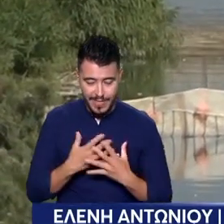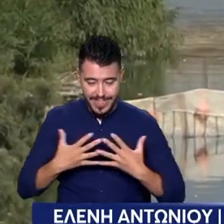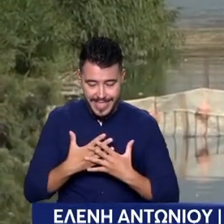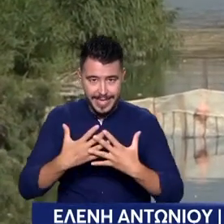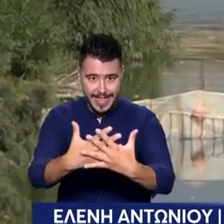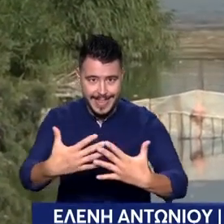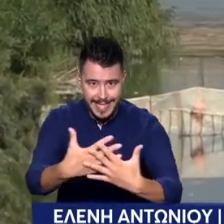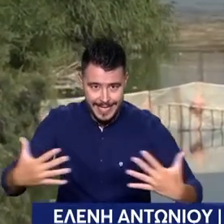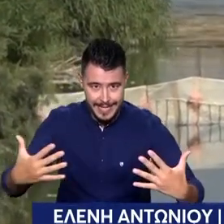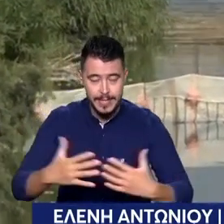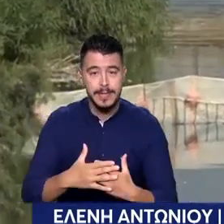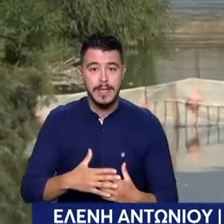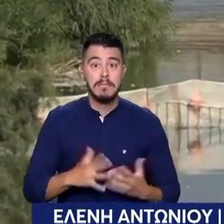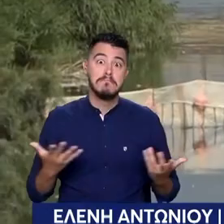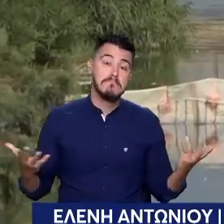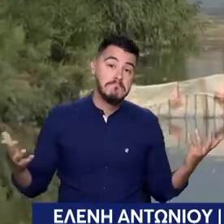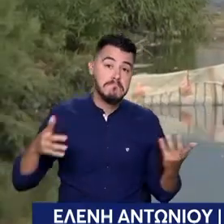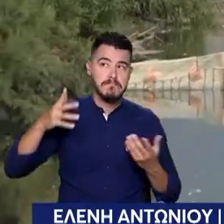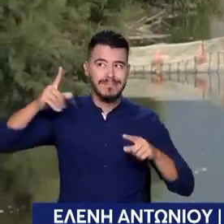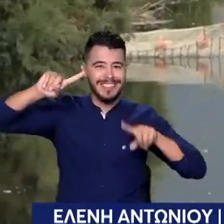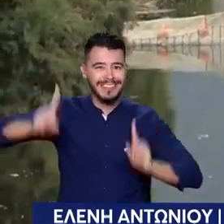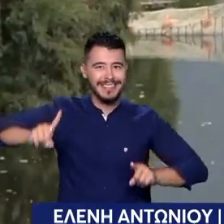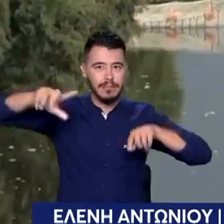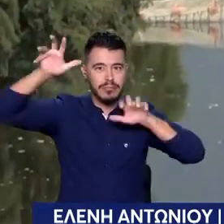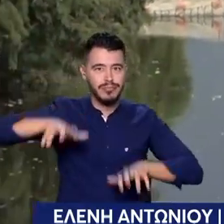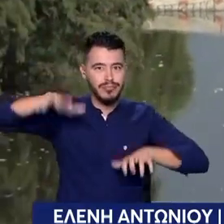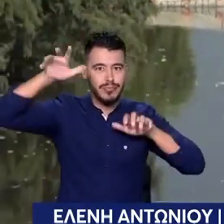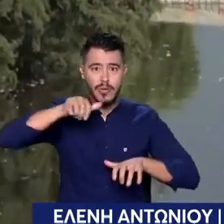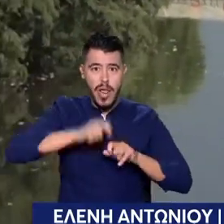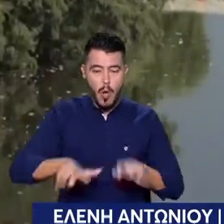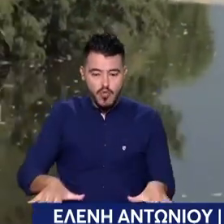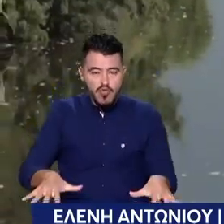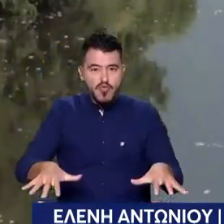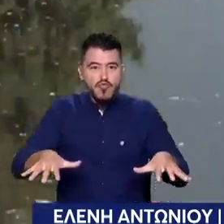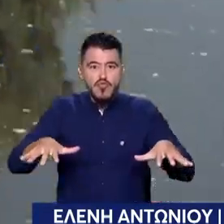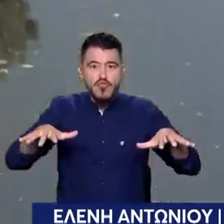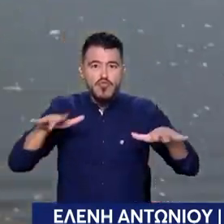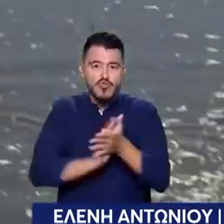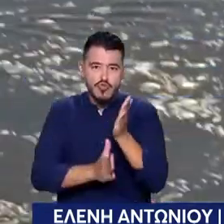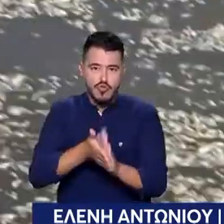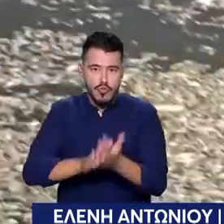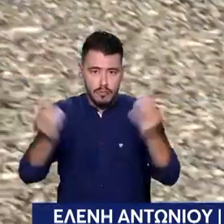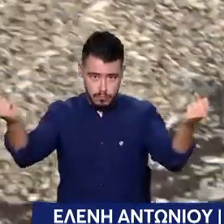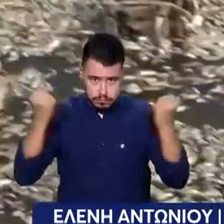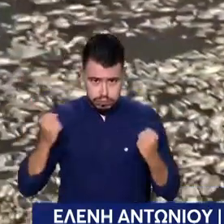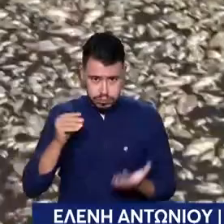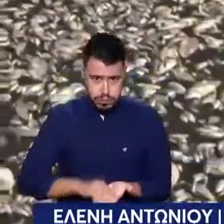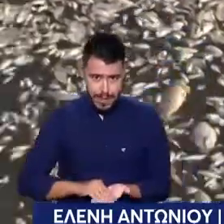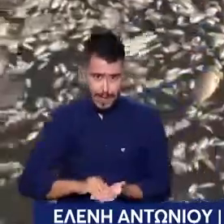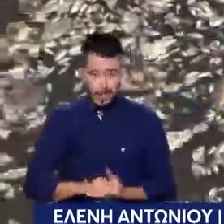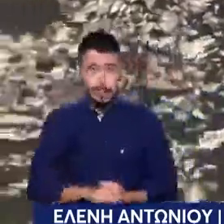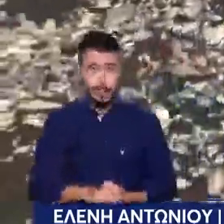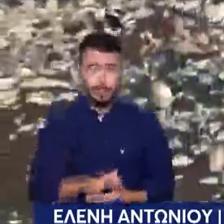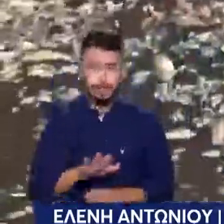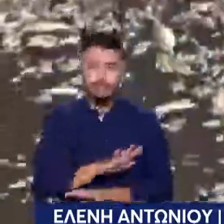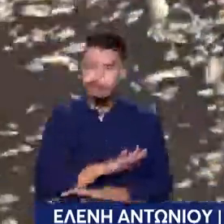μήπως έρθει μεγάλος όγκος νερού και δεν μπορέσουν να συγκρατήσουν τα ψάρια. Βλέπετε ότι η κατάσταση είναι